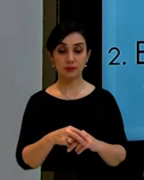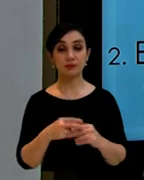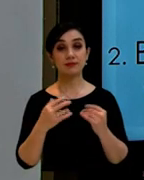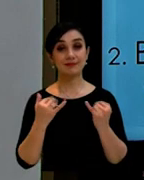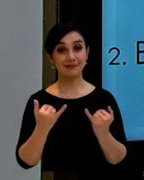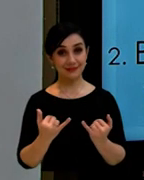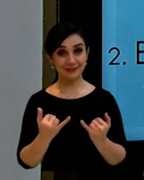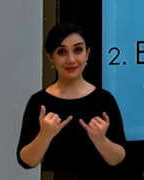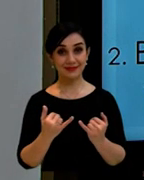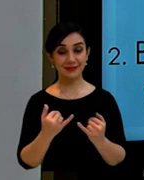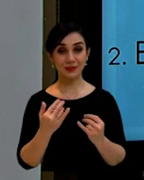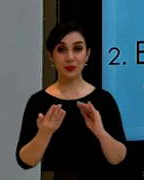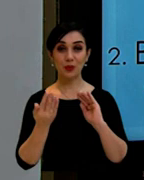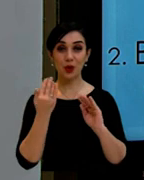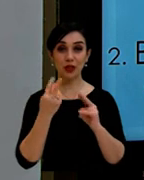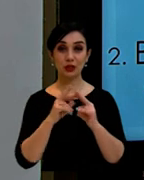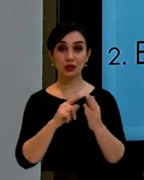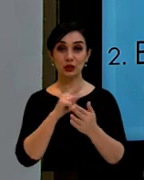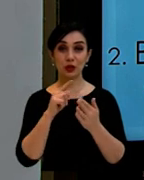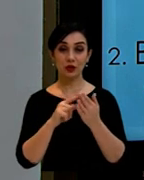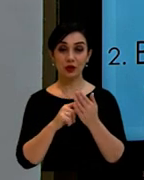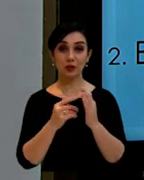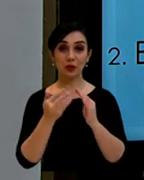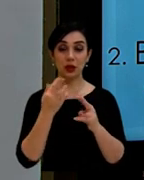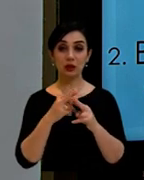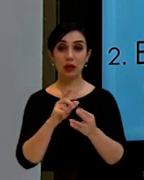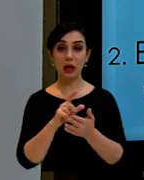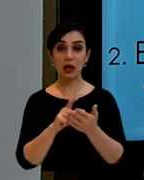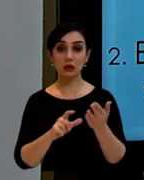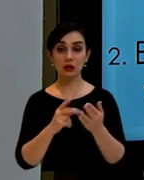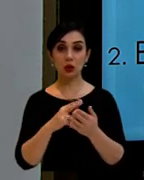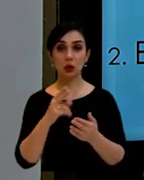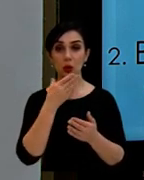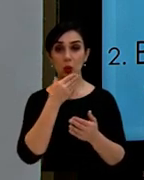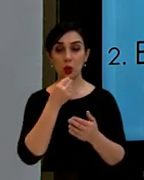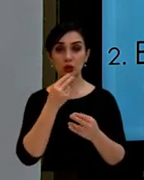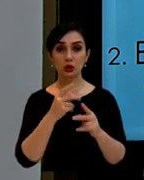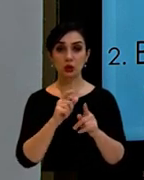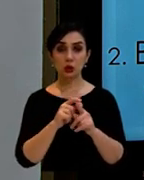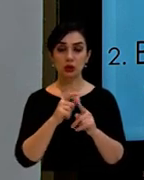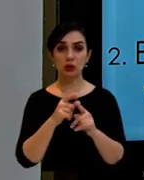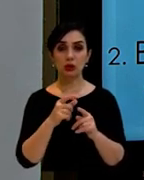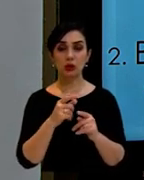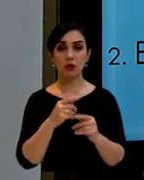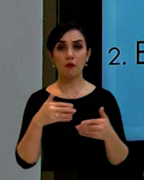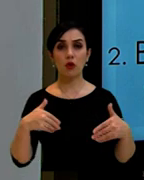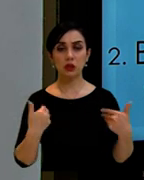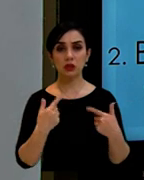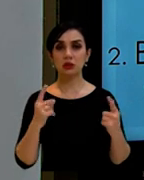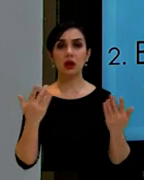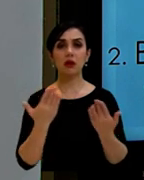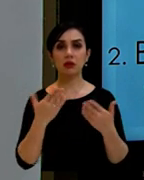Ana endi boyagi savolimga qaytaman. Asarda ko'hna so'zlardan foydalanishning qanday ahamiyati bor?